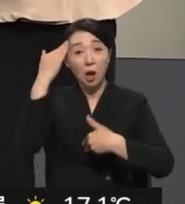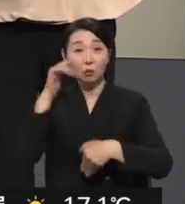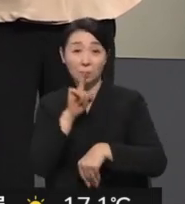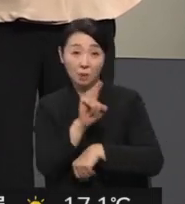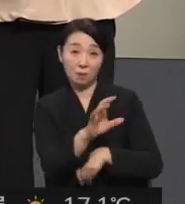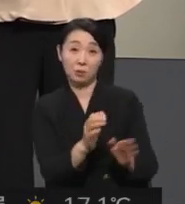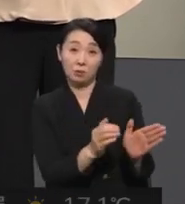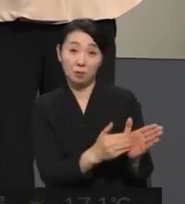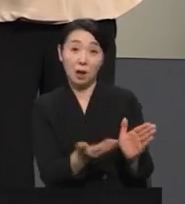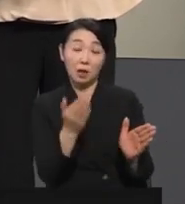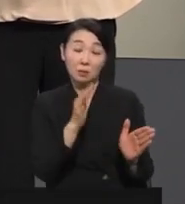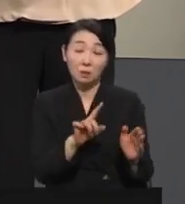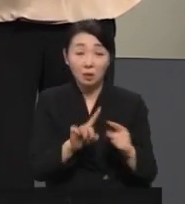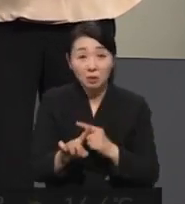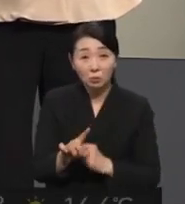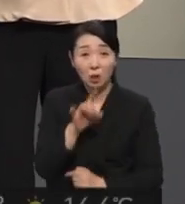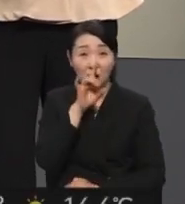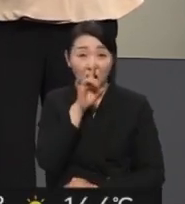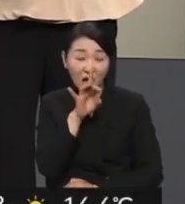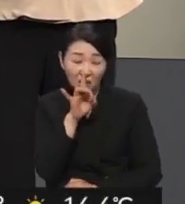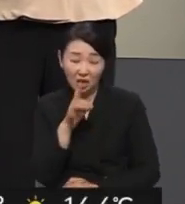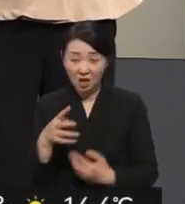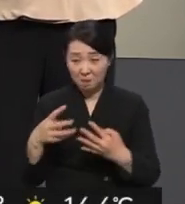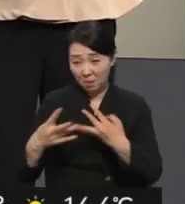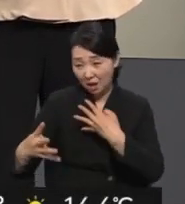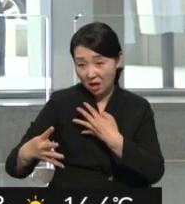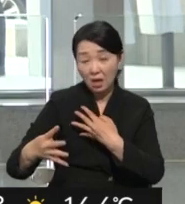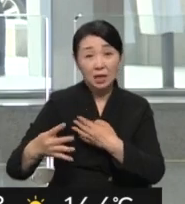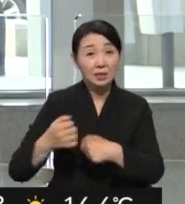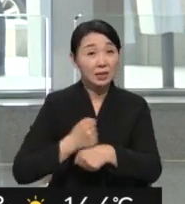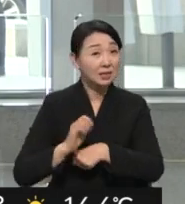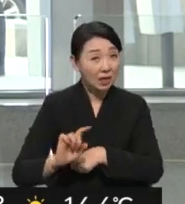이 정도면 이래도 안 깰 거야 하는 것 같습니다.